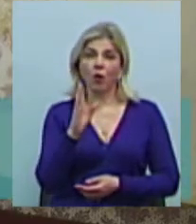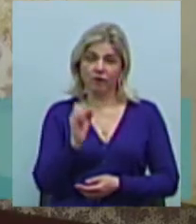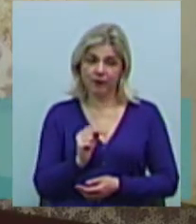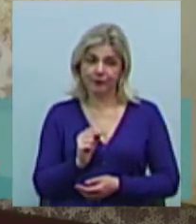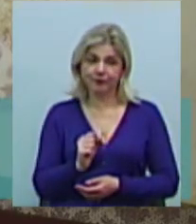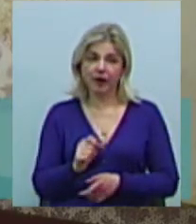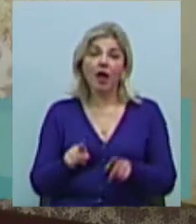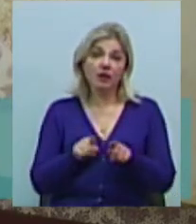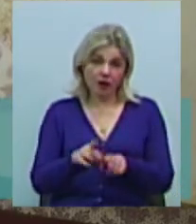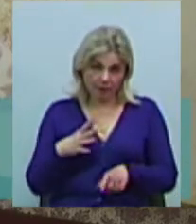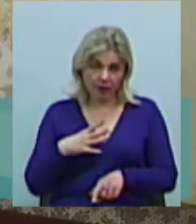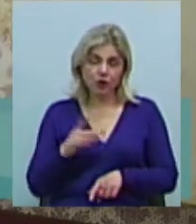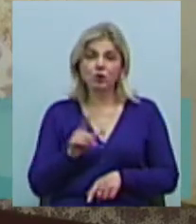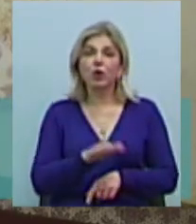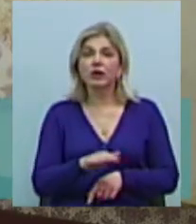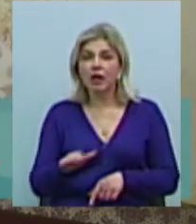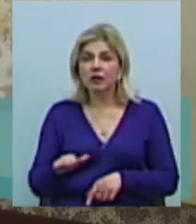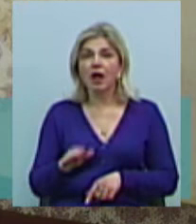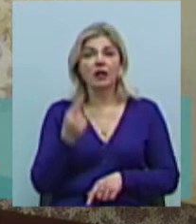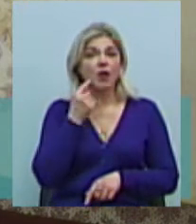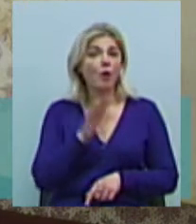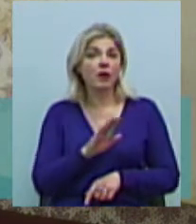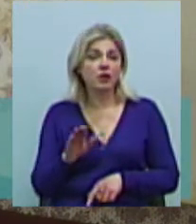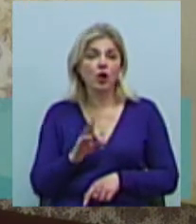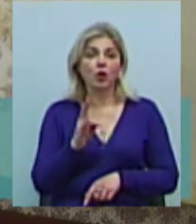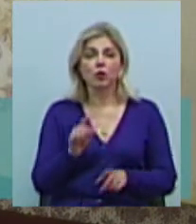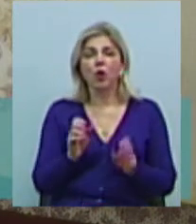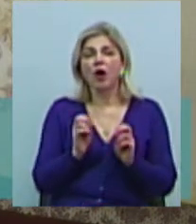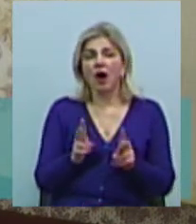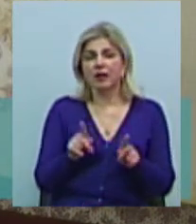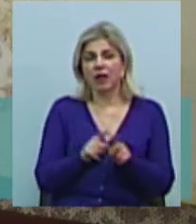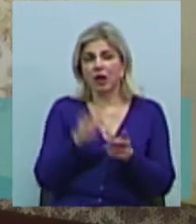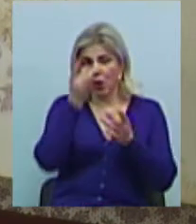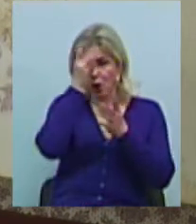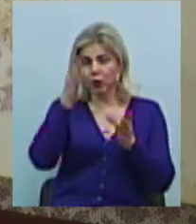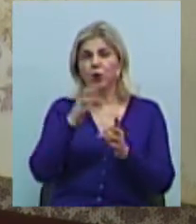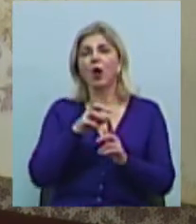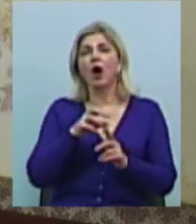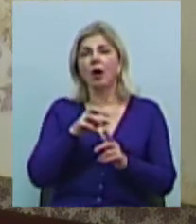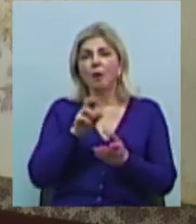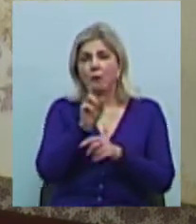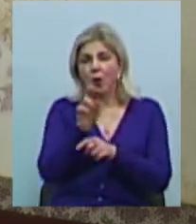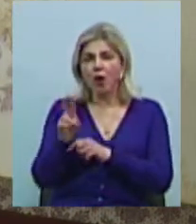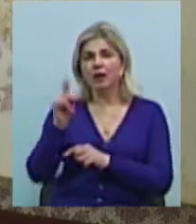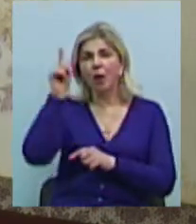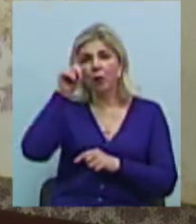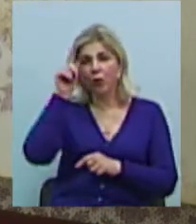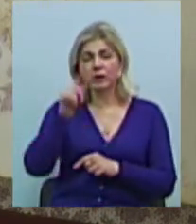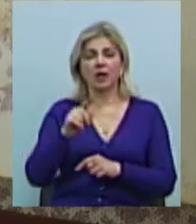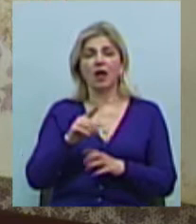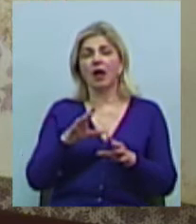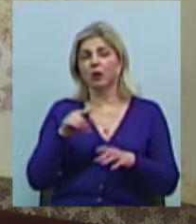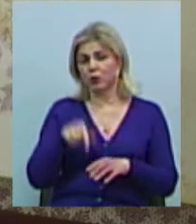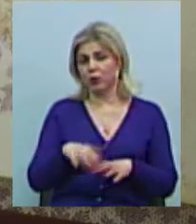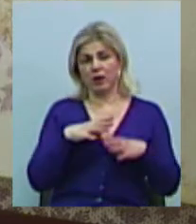Якось так було, що діток, а вже ж не ображали, але якісь такі от культурні походи на майстер-клас, на мультики. Тут не було